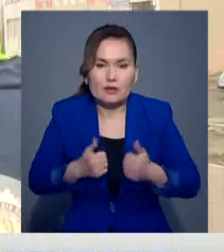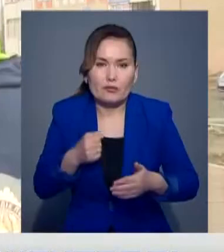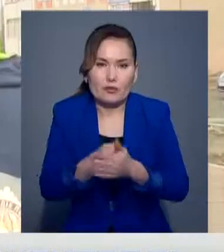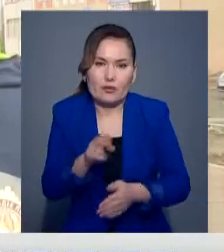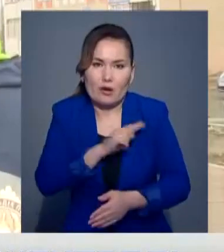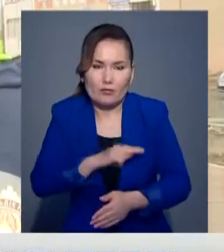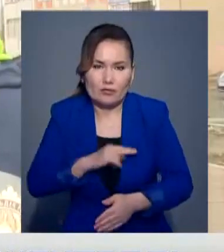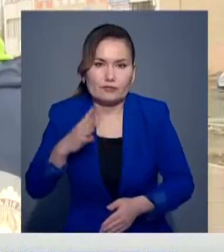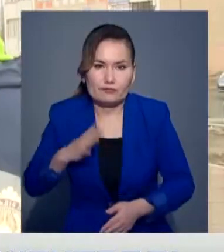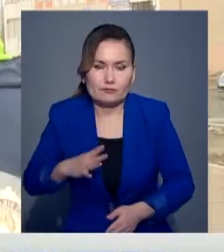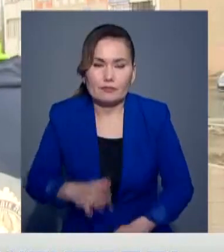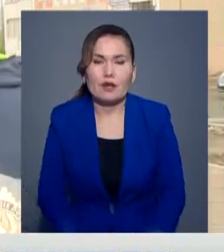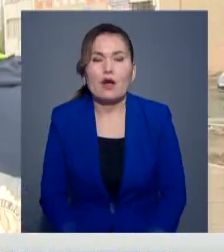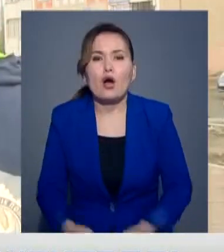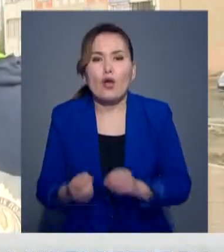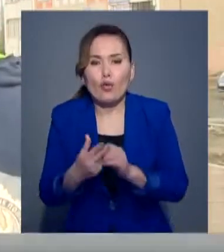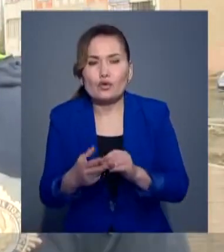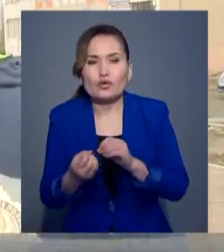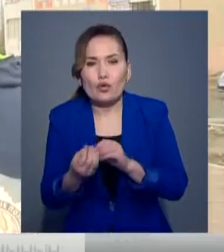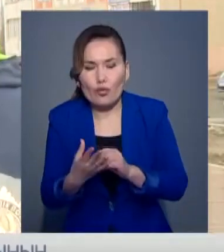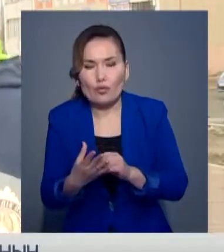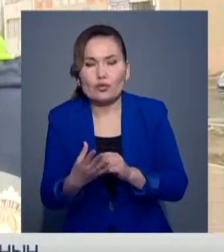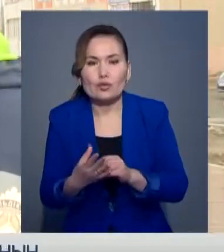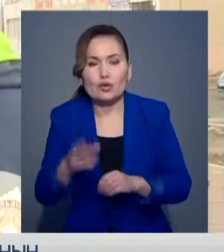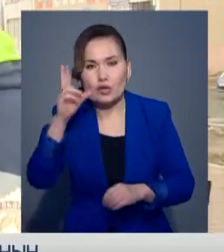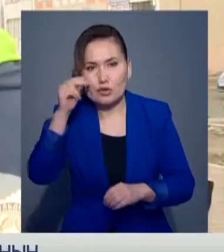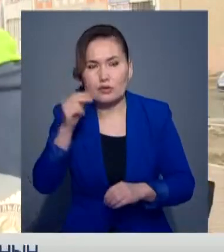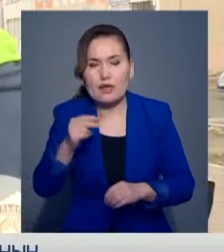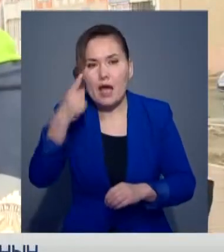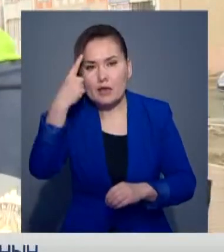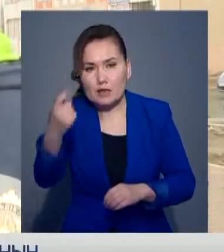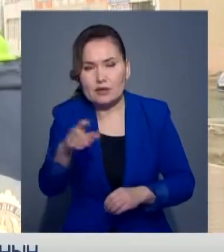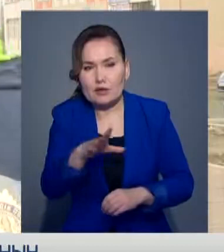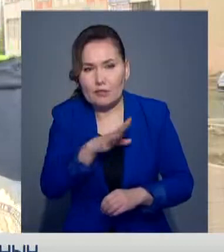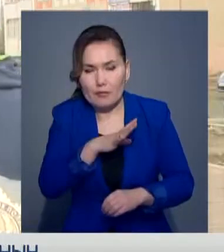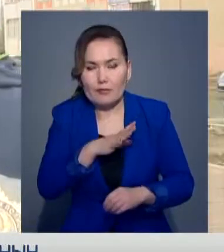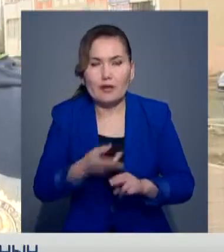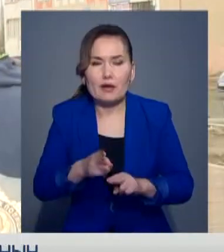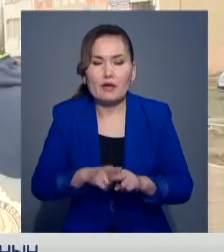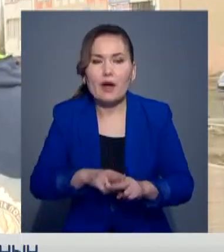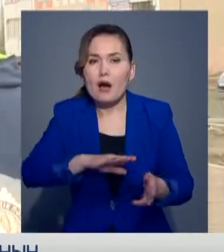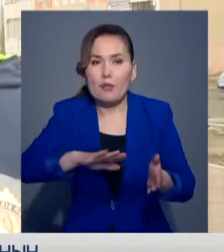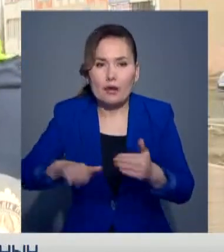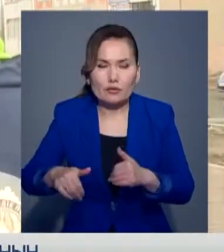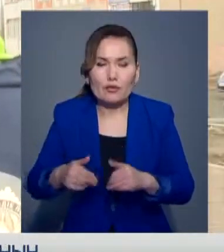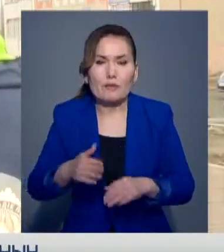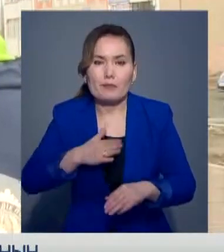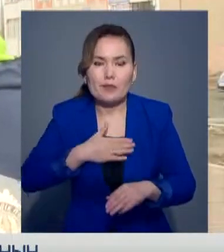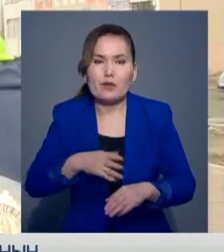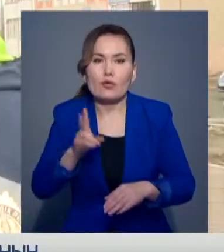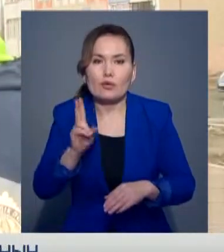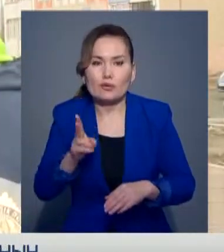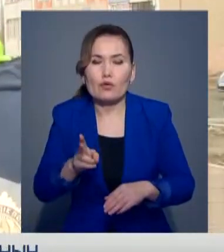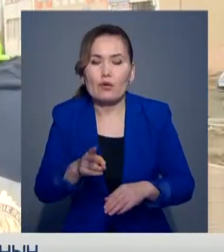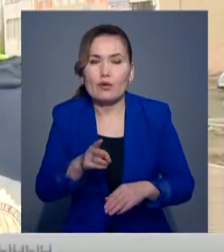біз 13-і, 14-і ескерту шараларын жүргізсек, одан кейін біз яғни әкімшілік құқық